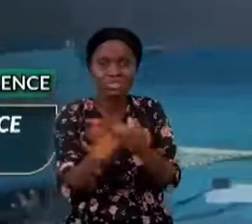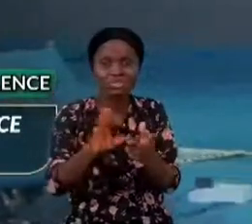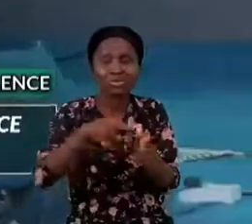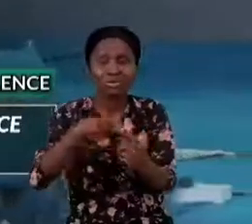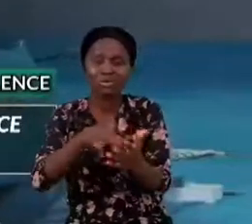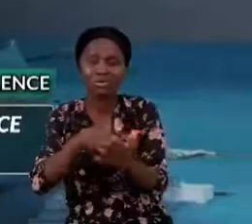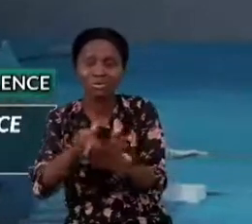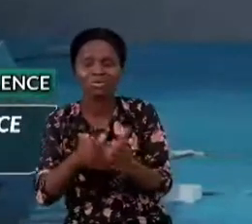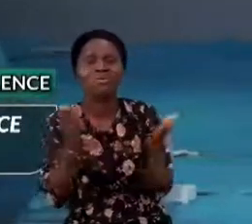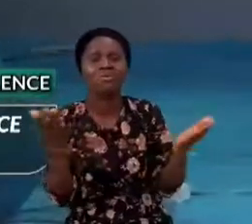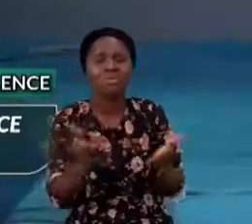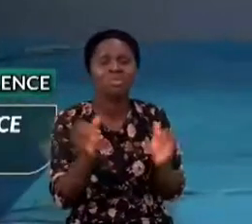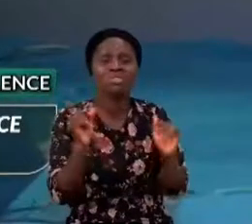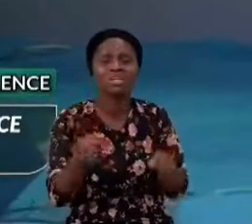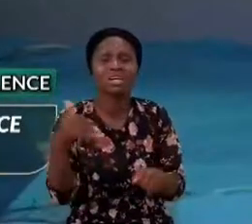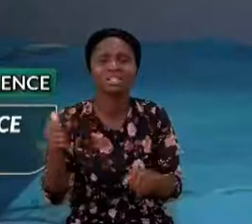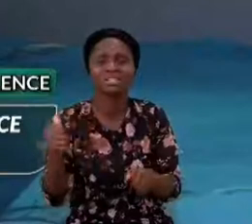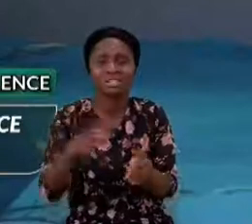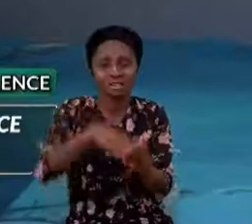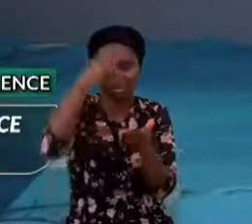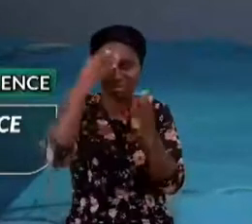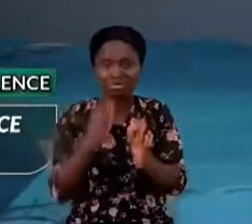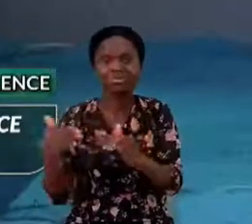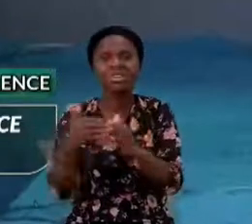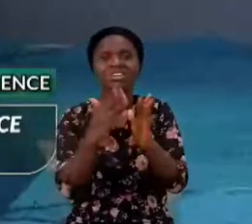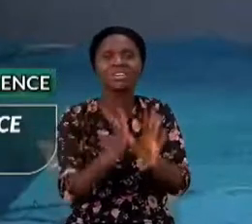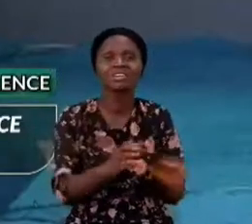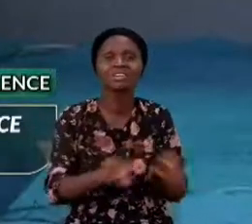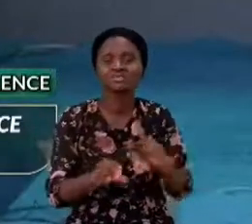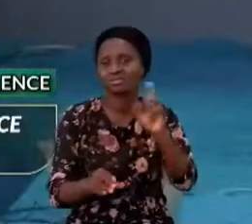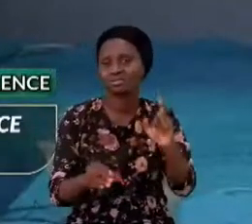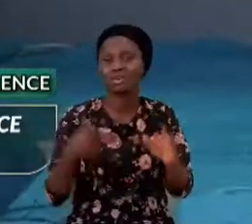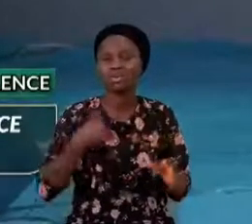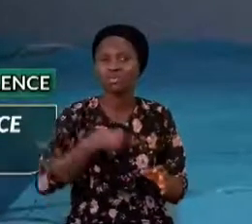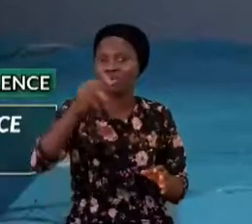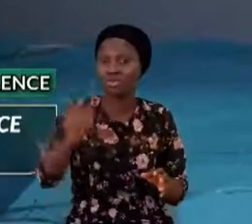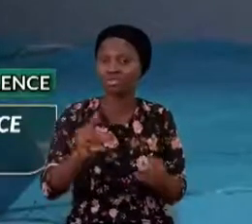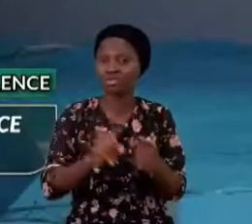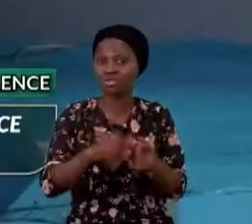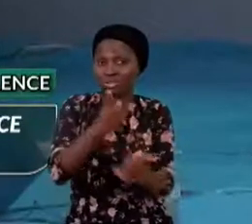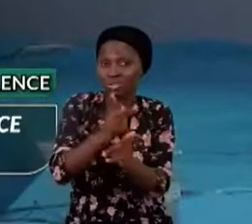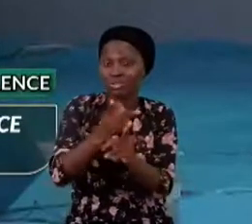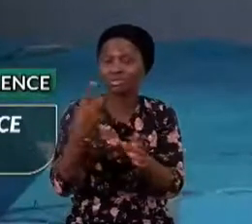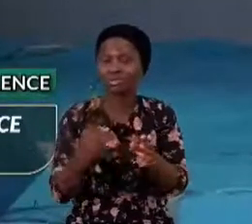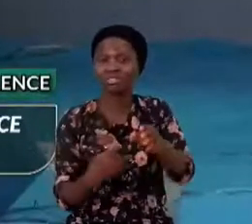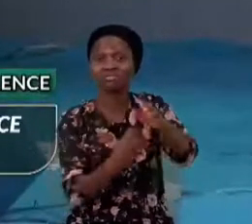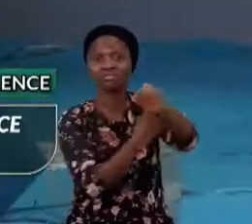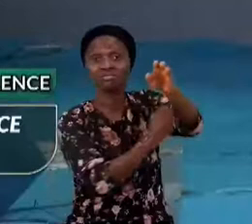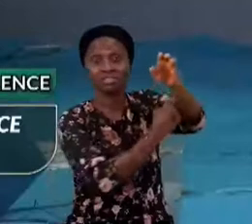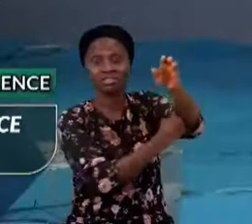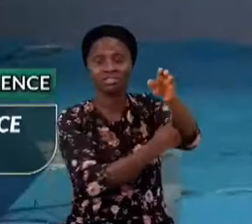la fondation. Remarquez-vous que lorsque vous avez la fondation de l'emploi du temps, 2 x